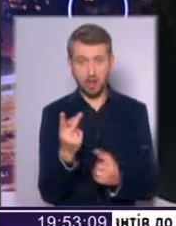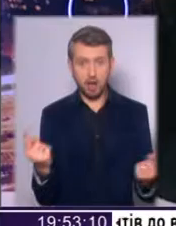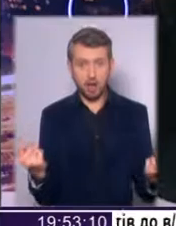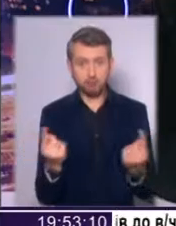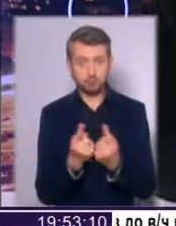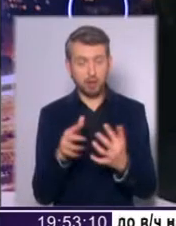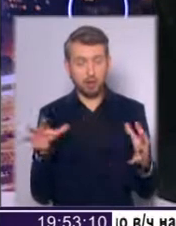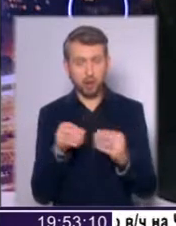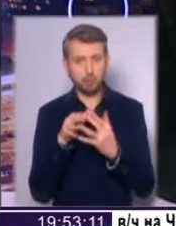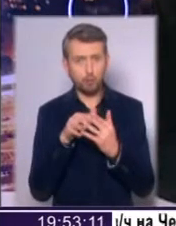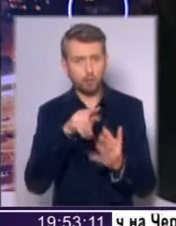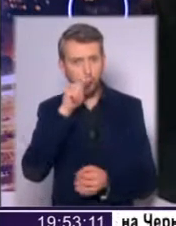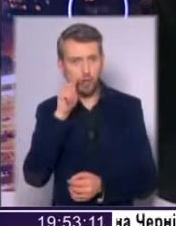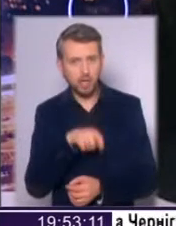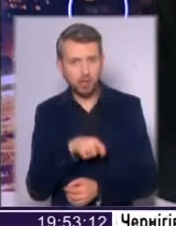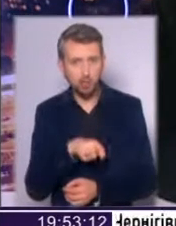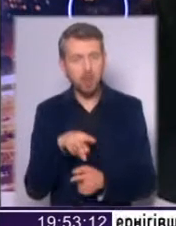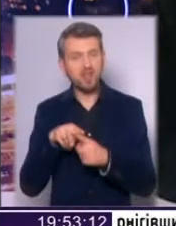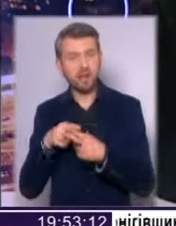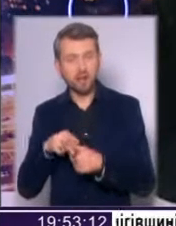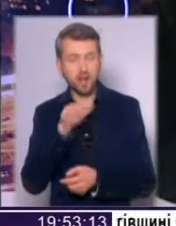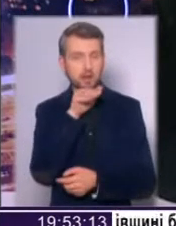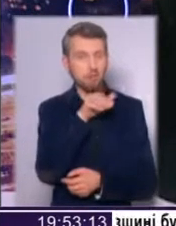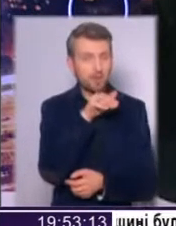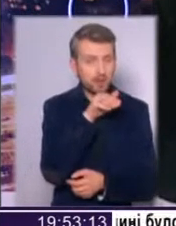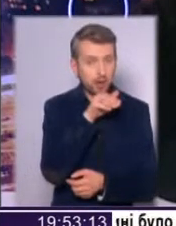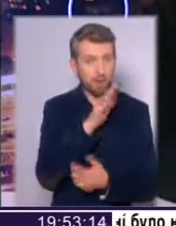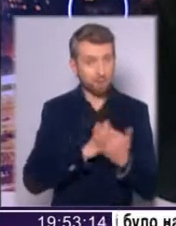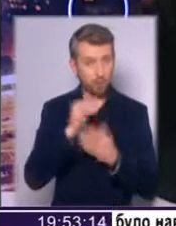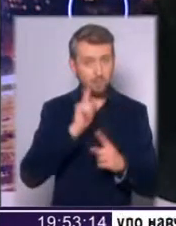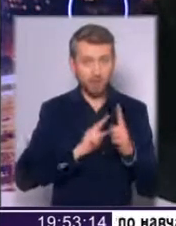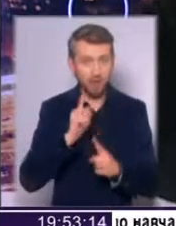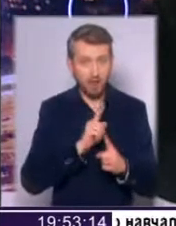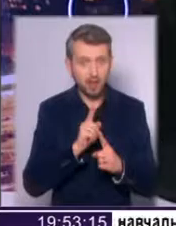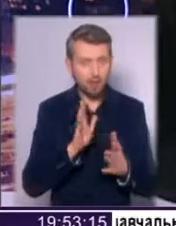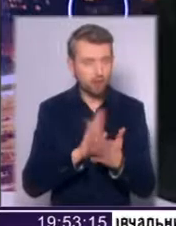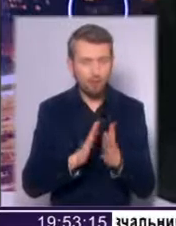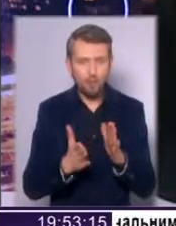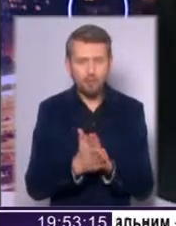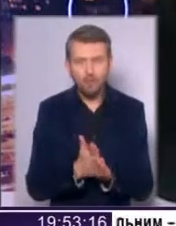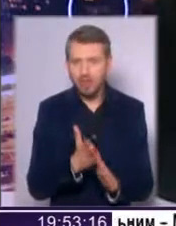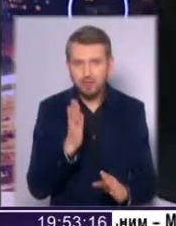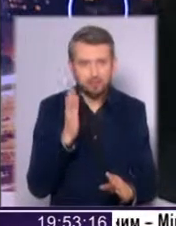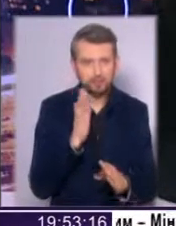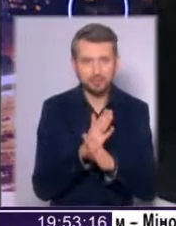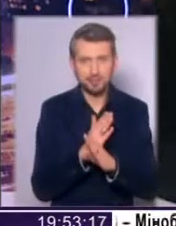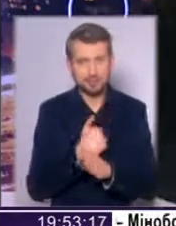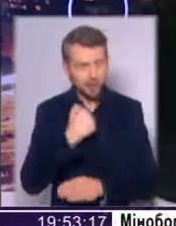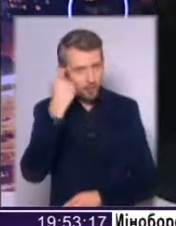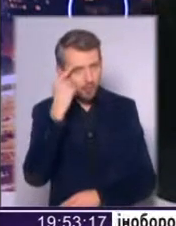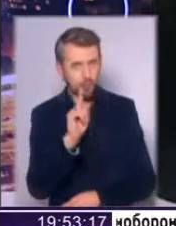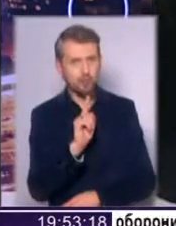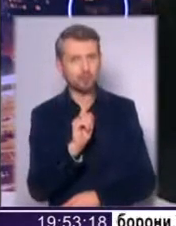воюють за Україну. Так от, сантехніки і професора в Верховній Раді вони між собою домовитись не можуть. Я думаю через